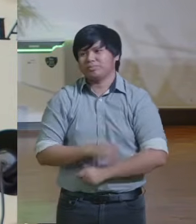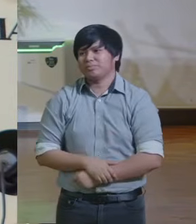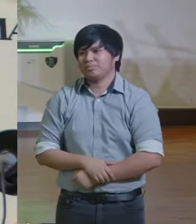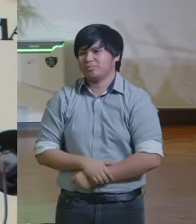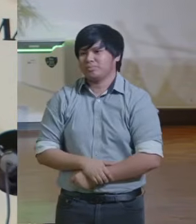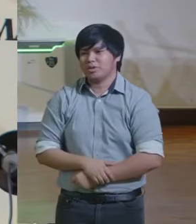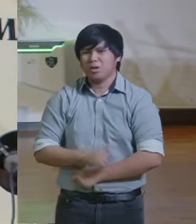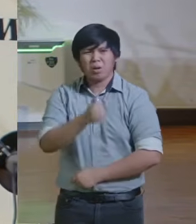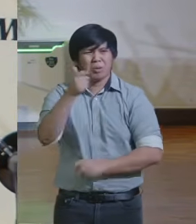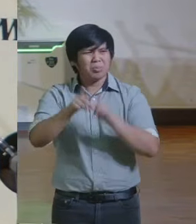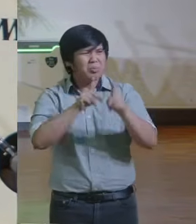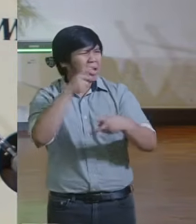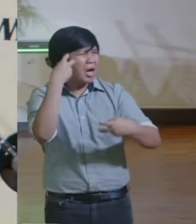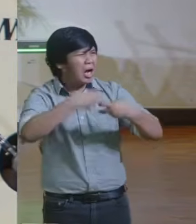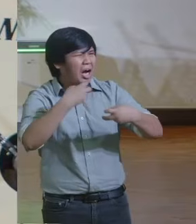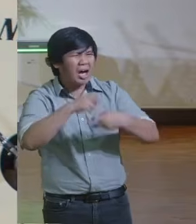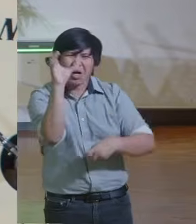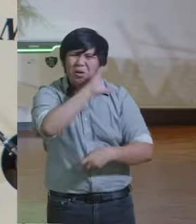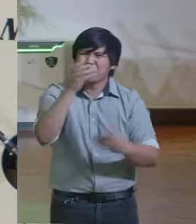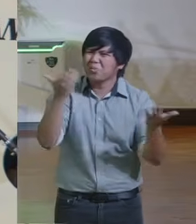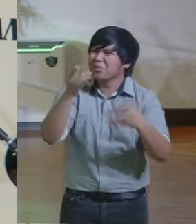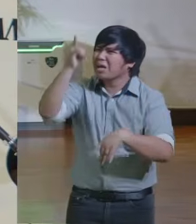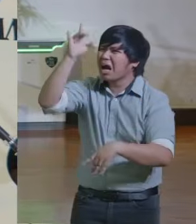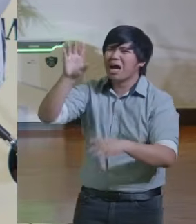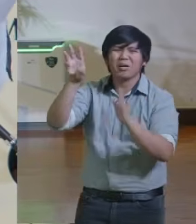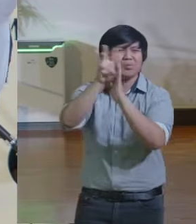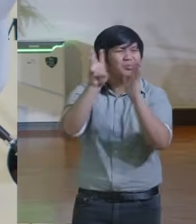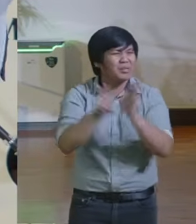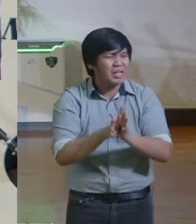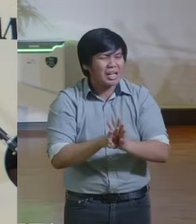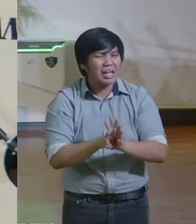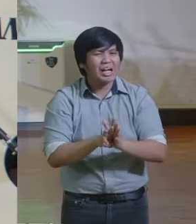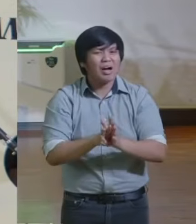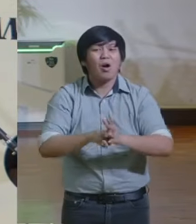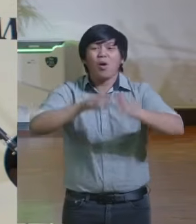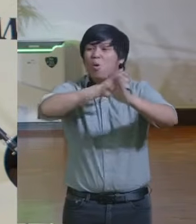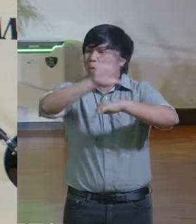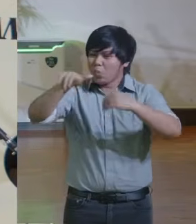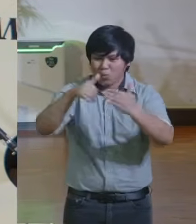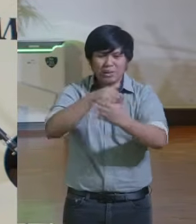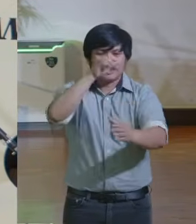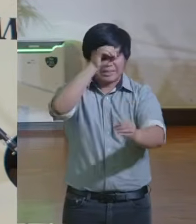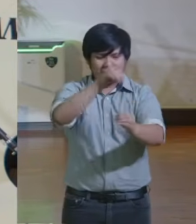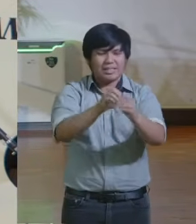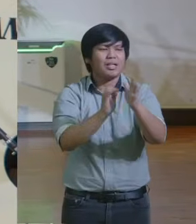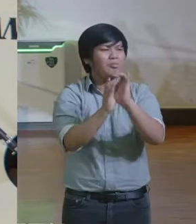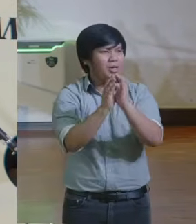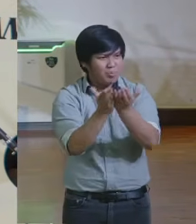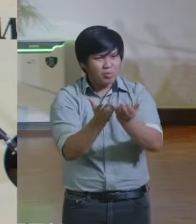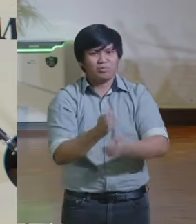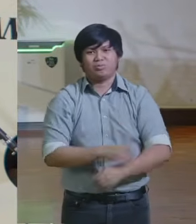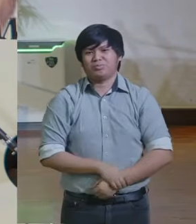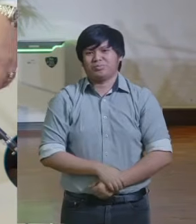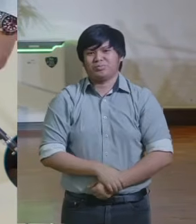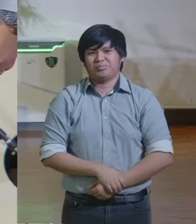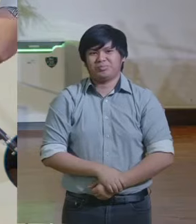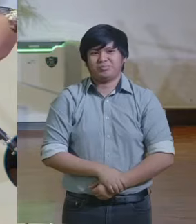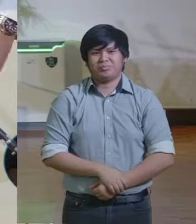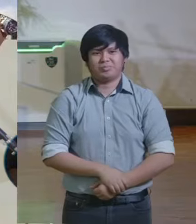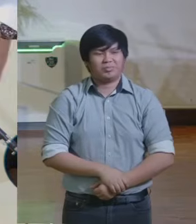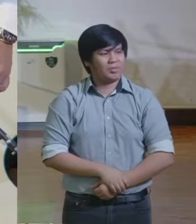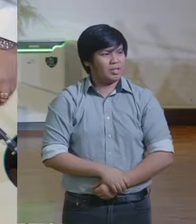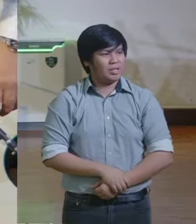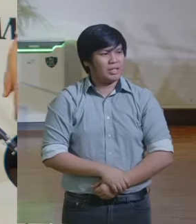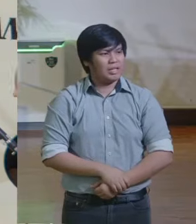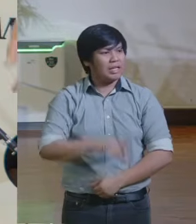Ang sabi ng iba, hirap naman hanapin ang kalooban ng Diyos. Nasa Biblia nga po. 2 Corinthians 5:17, ito ang